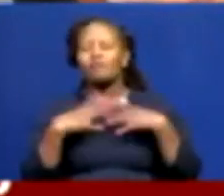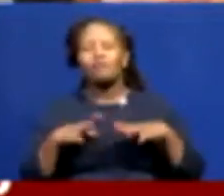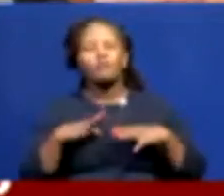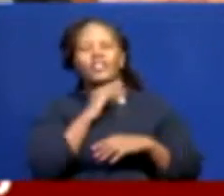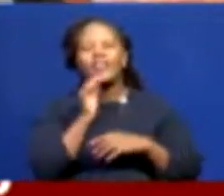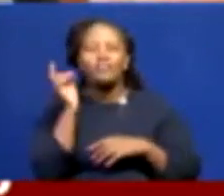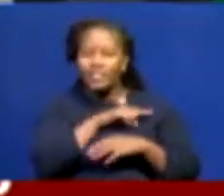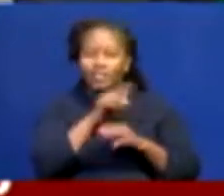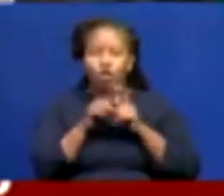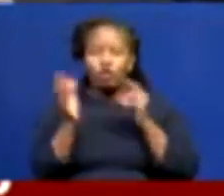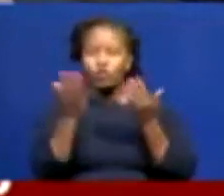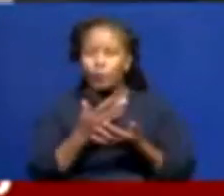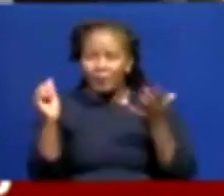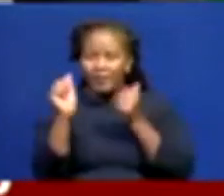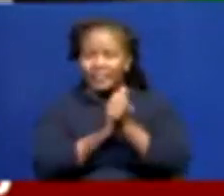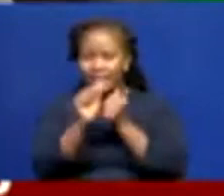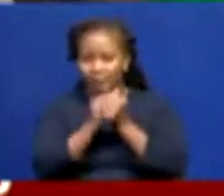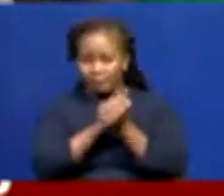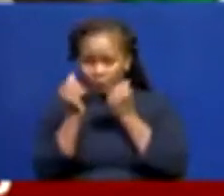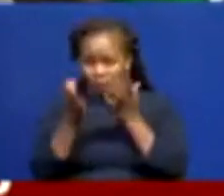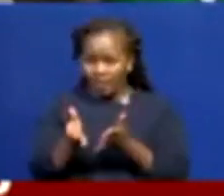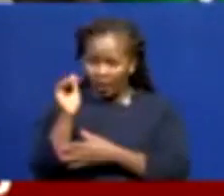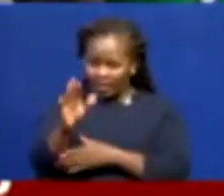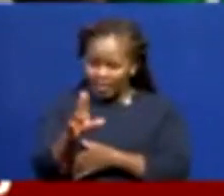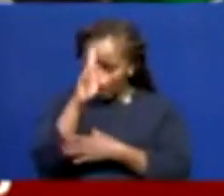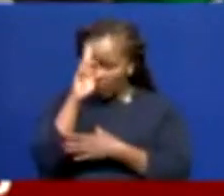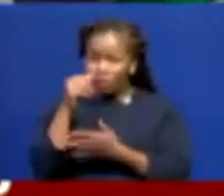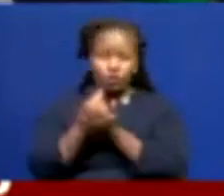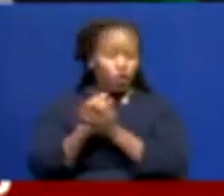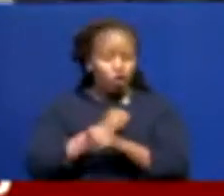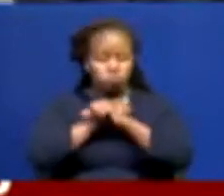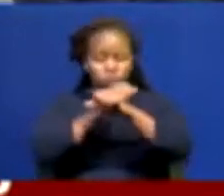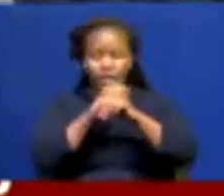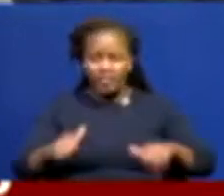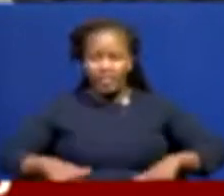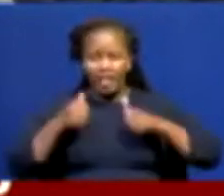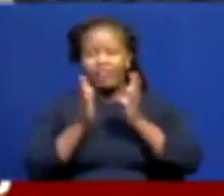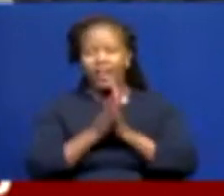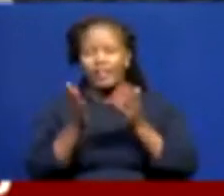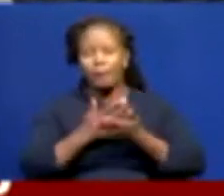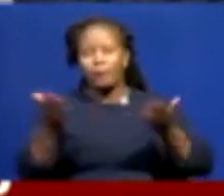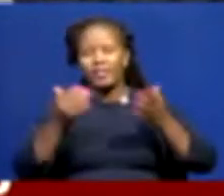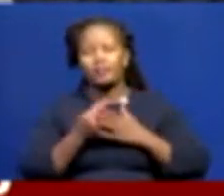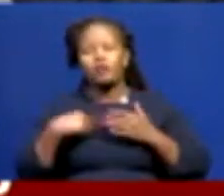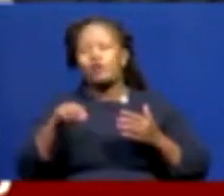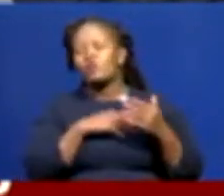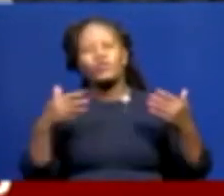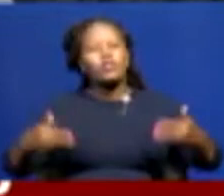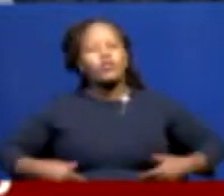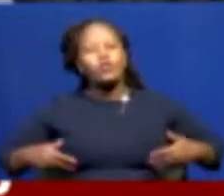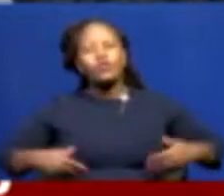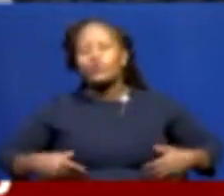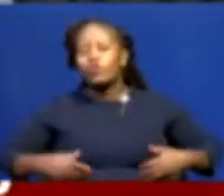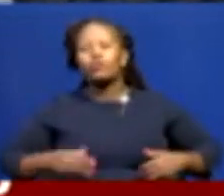and destruction of property. They are appealing to police to help in protecting lives and property. Sisi vijana hapa tunataka amani. Na